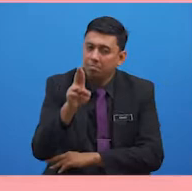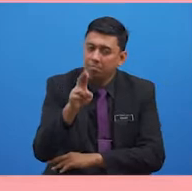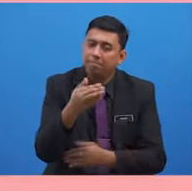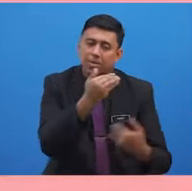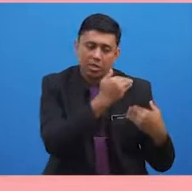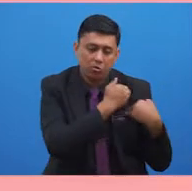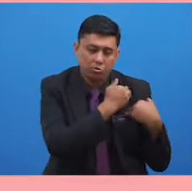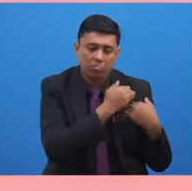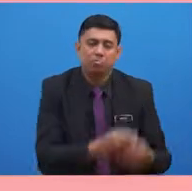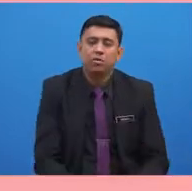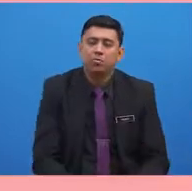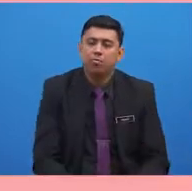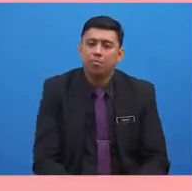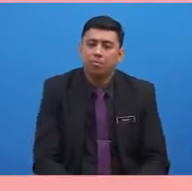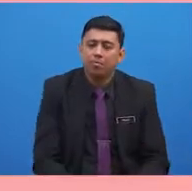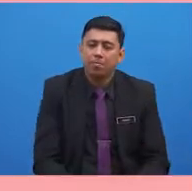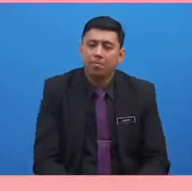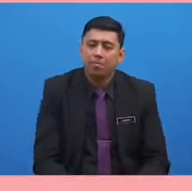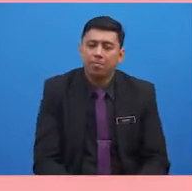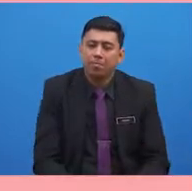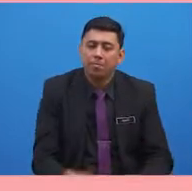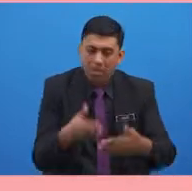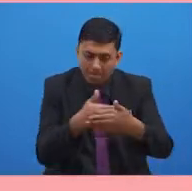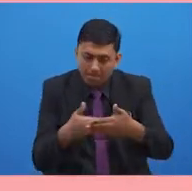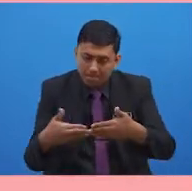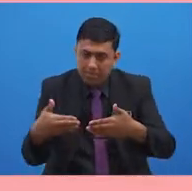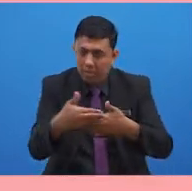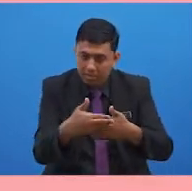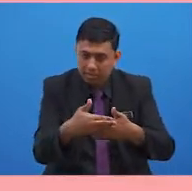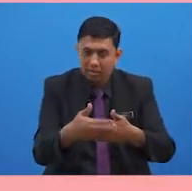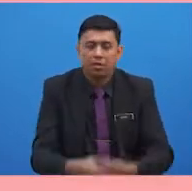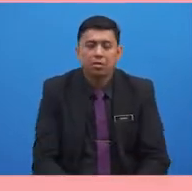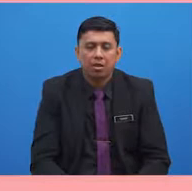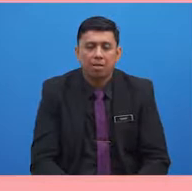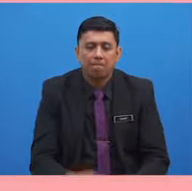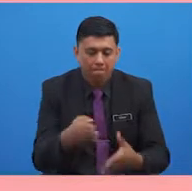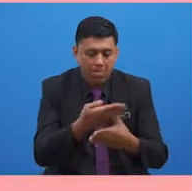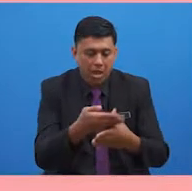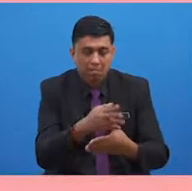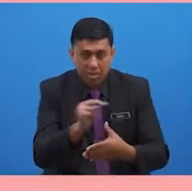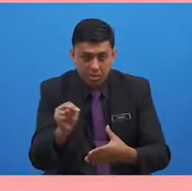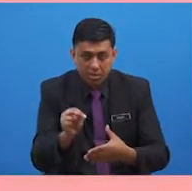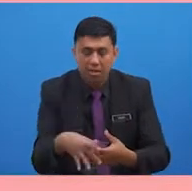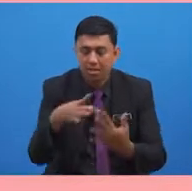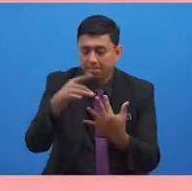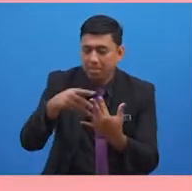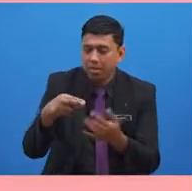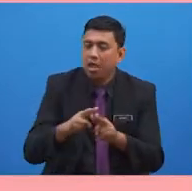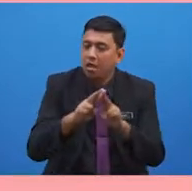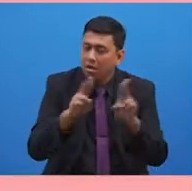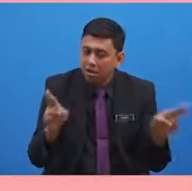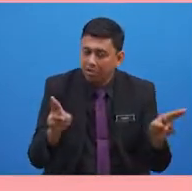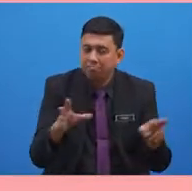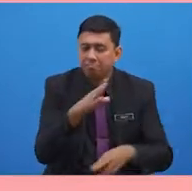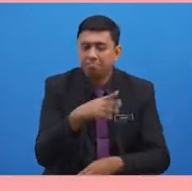SPR bertanggungjawab menyempadan semula bahagian-bahagian pilihan raya, parlimen